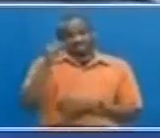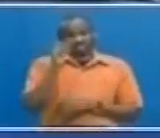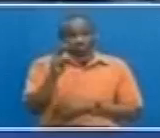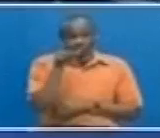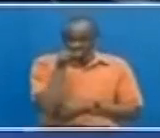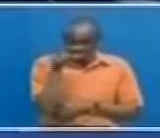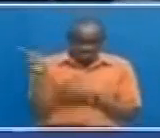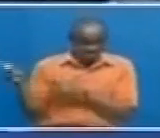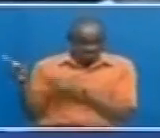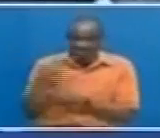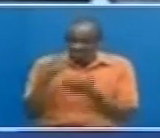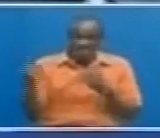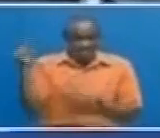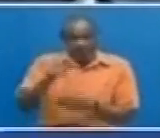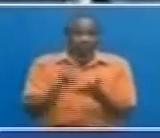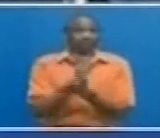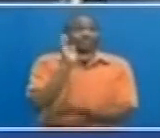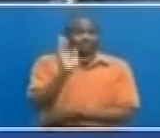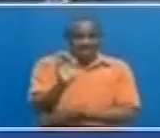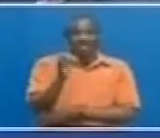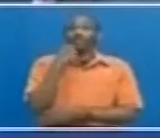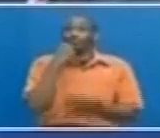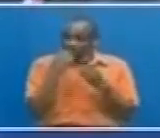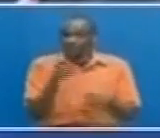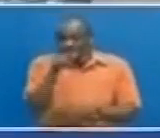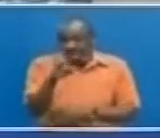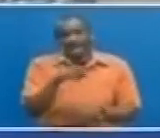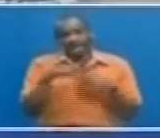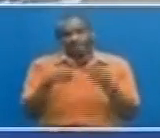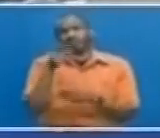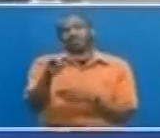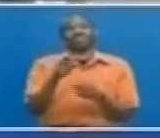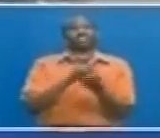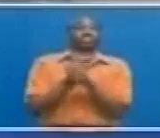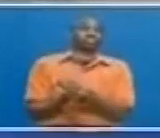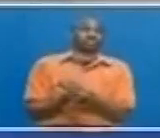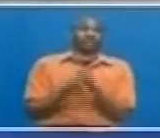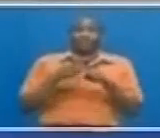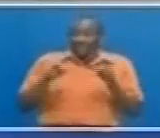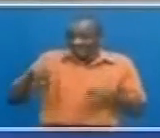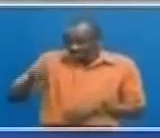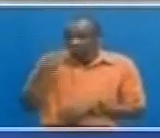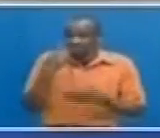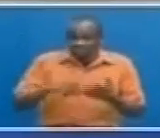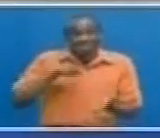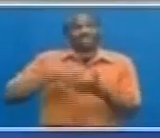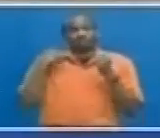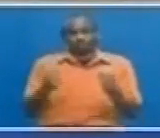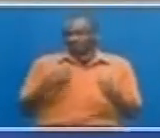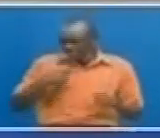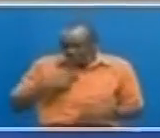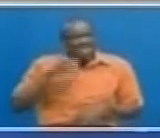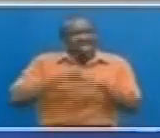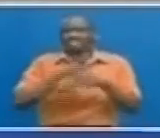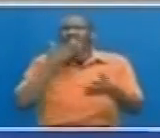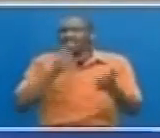GSU Joel Kitili kufika katika afisi yake na kumfahamisha kuhusiana na mabadiliko hayo, lakini Grace alisimama kidete kuwa